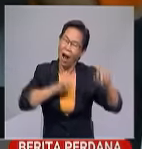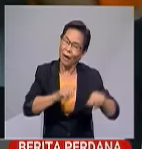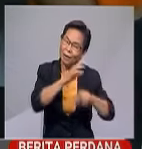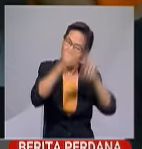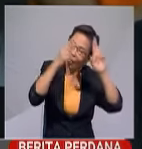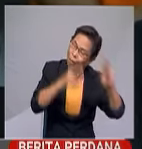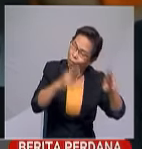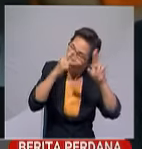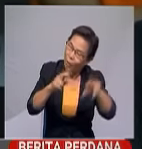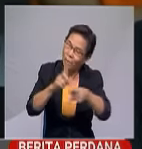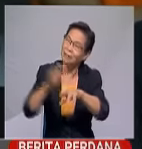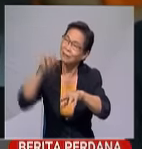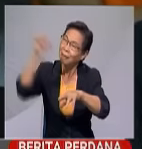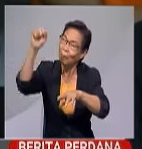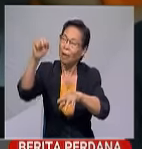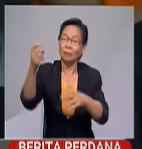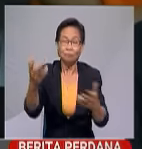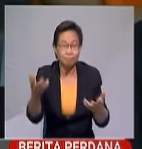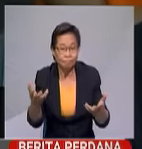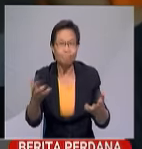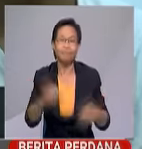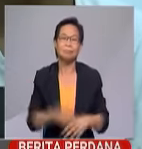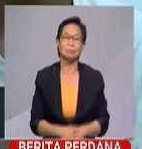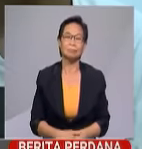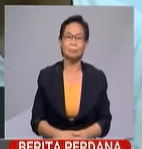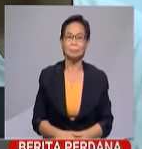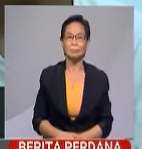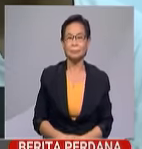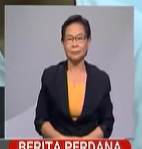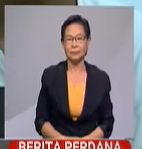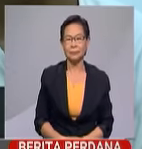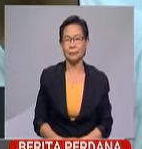hormat menghormati di antara satu sama lain.